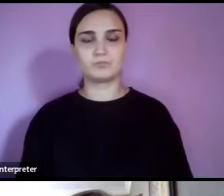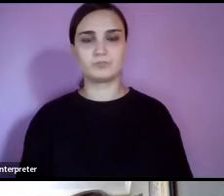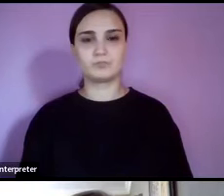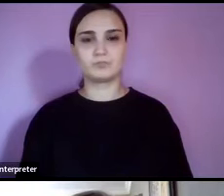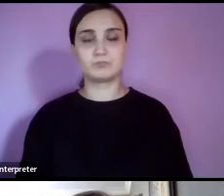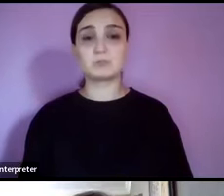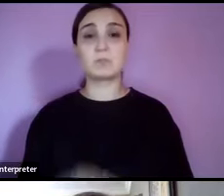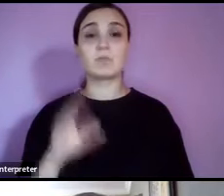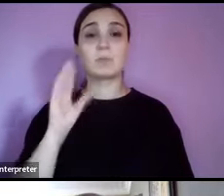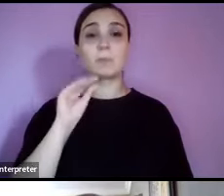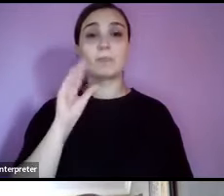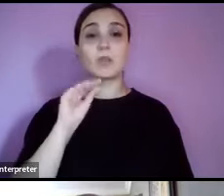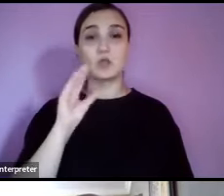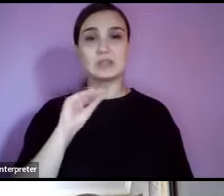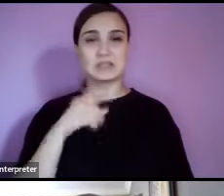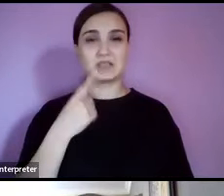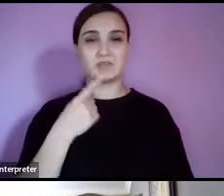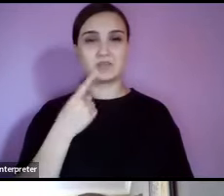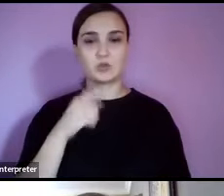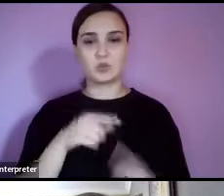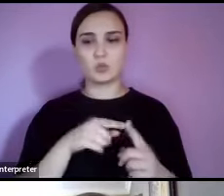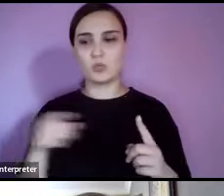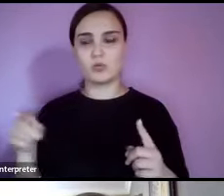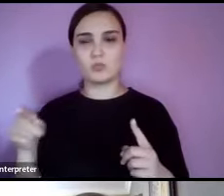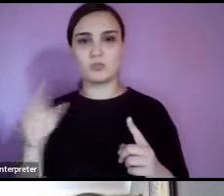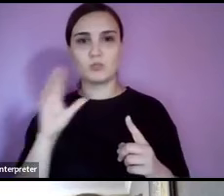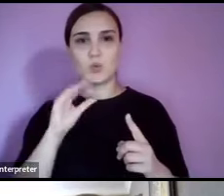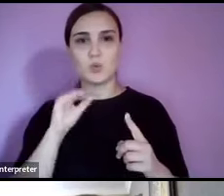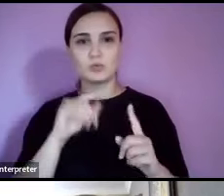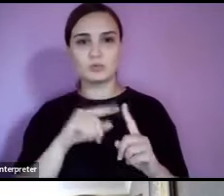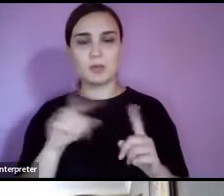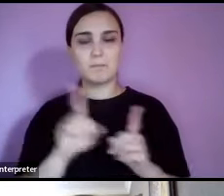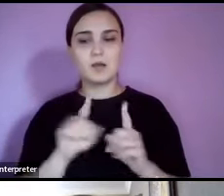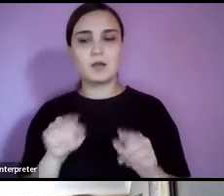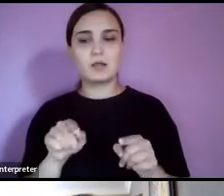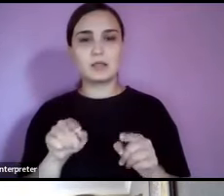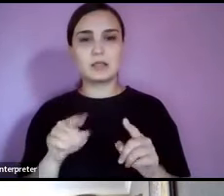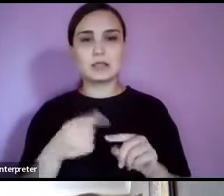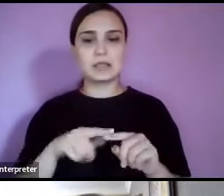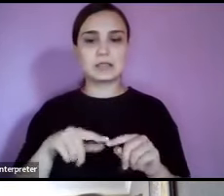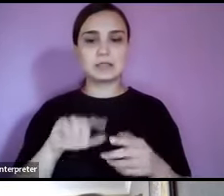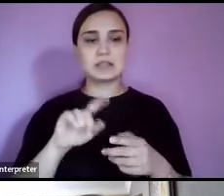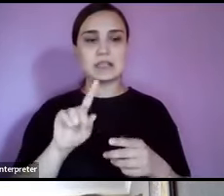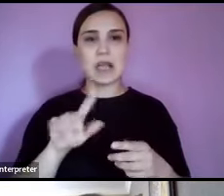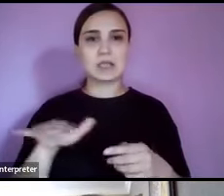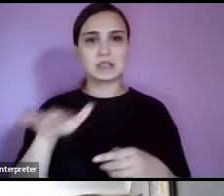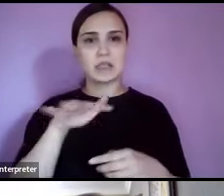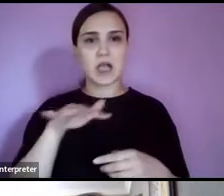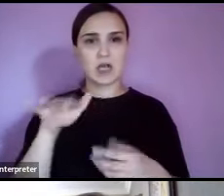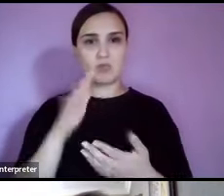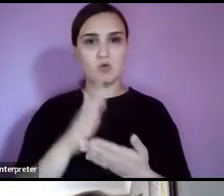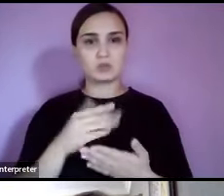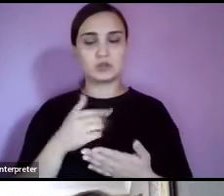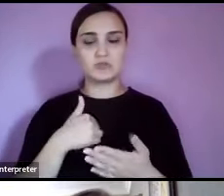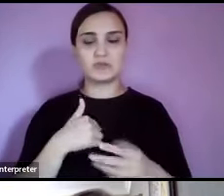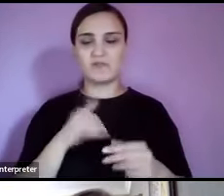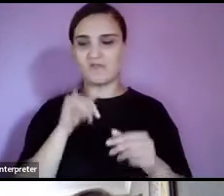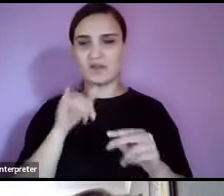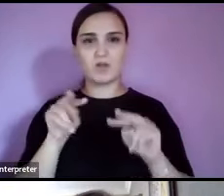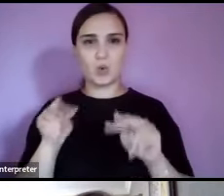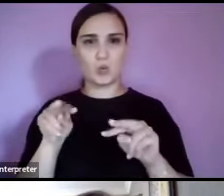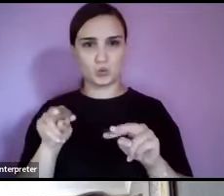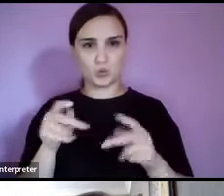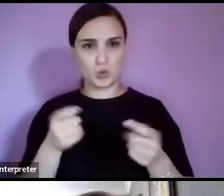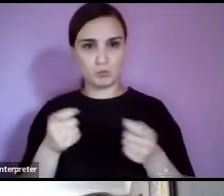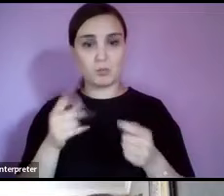და როდესაც ახ განუსაზღვრელობაზე საუბრობთ, უნებრივ ეს ისეთ გარემოებებს მოიცავს, რომელიც ჩვენს კონტროლს არ ექვემდებარება,